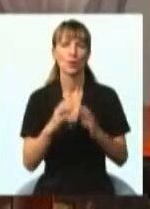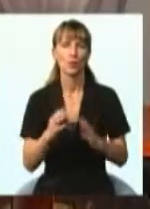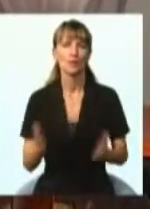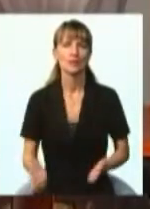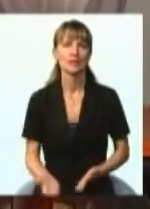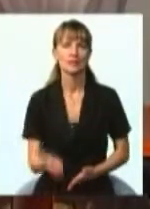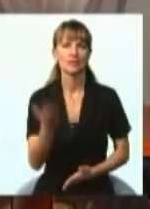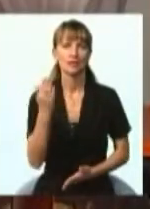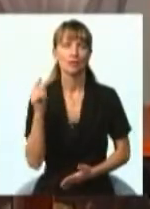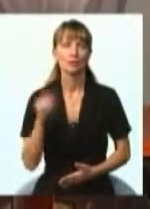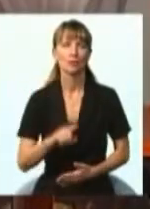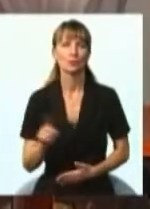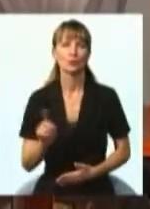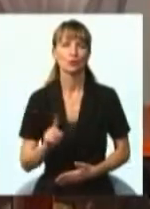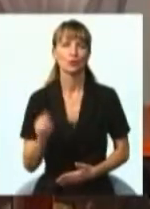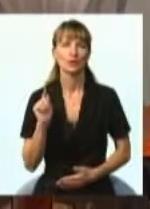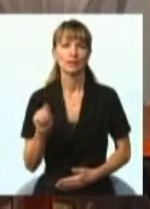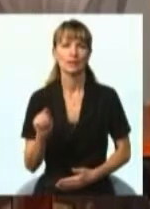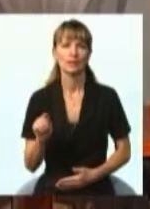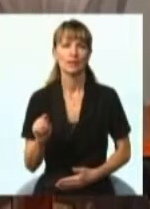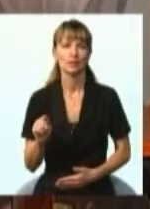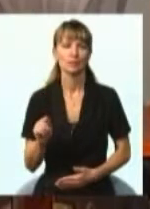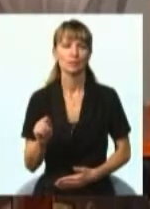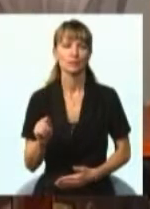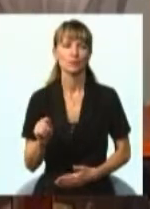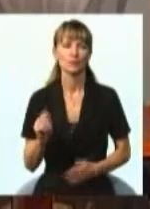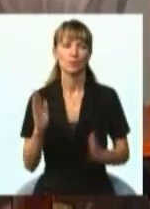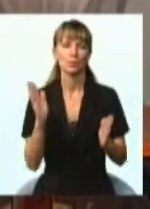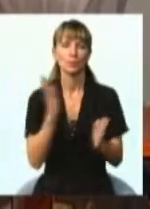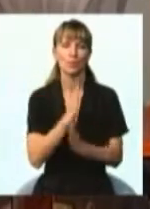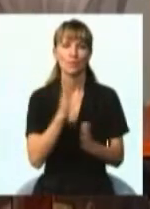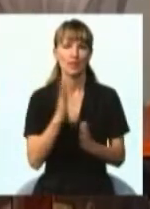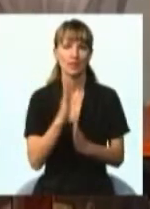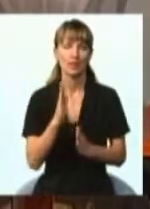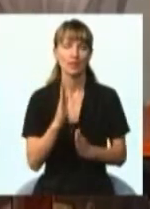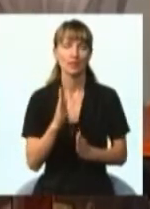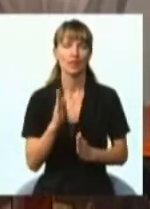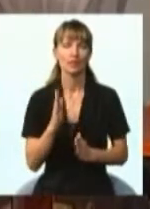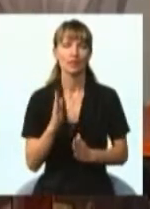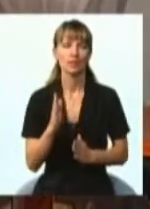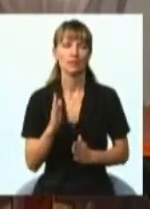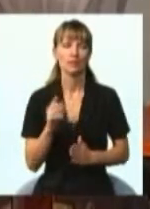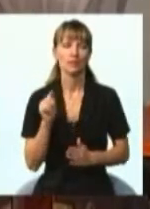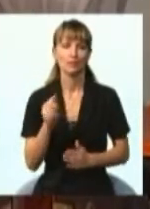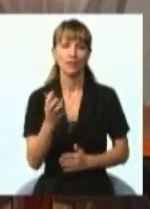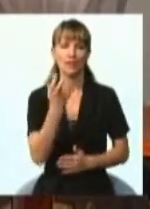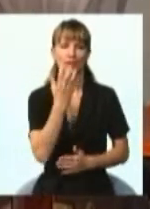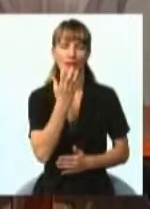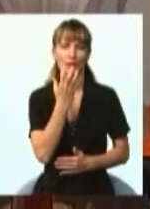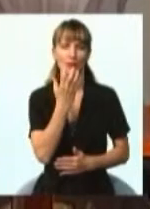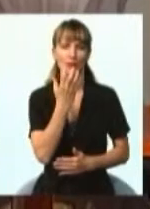злітає, тому що її воздух, повітря, яке в неї, його